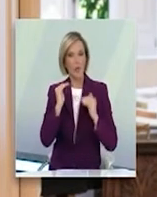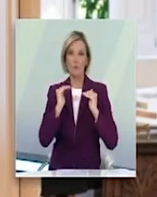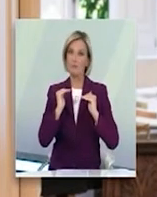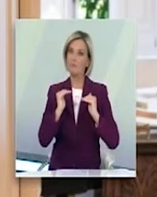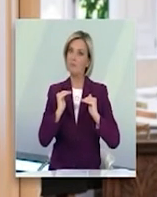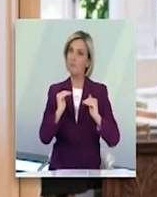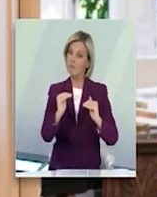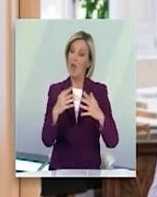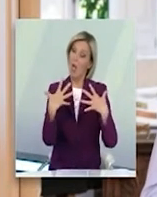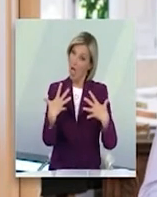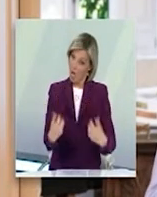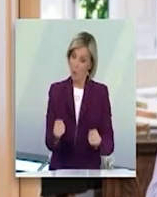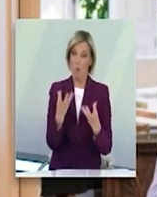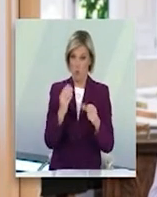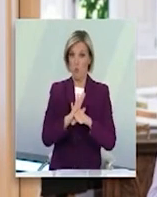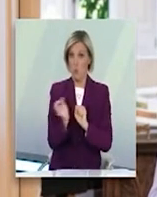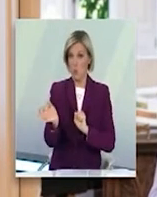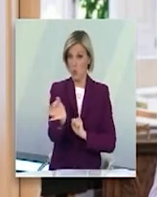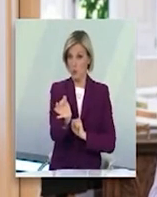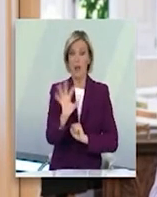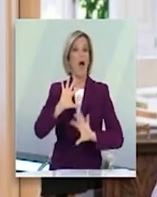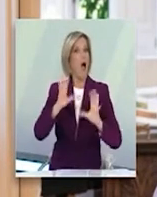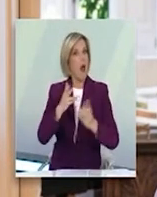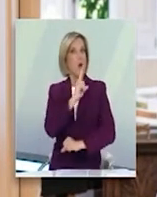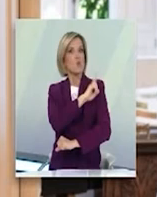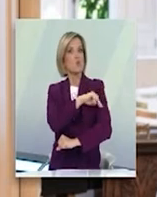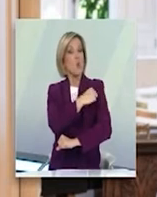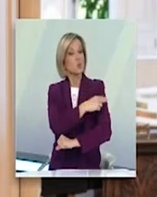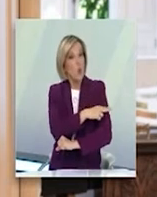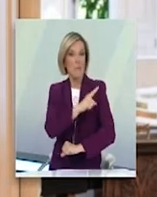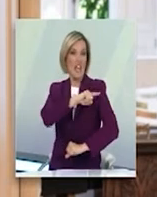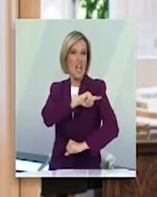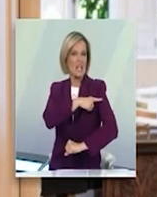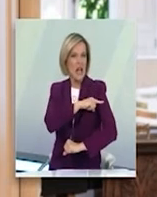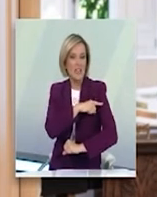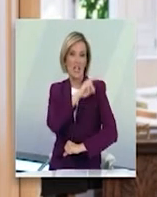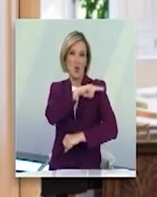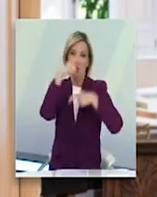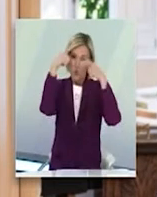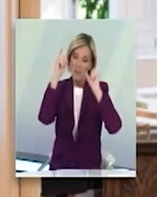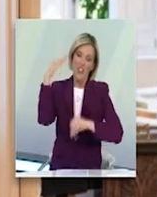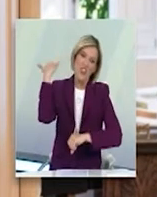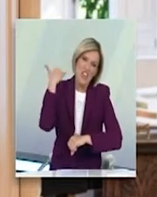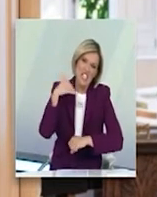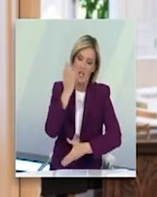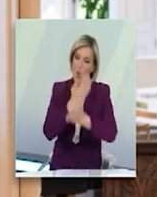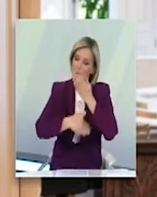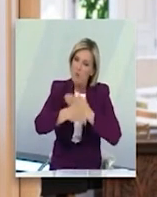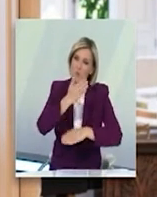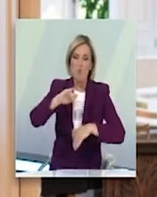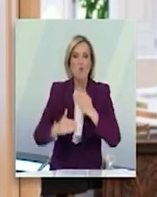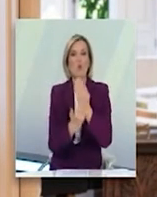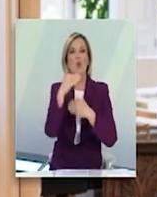επίπεδα κρουσμάτων. Το σύστημα υγείας, χάρη στην αυτοθυσία των γιατρών και των νοσηλευτών μας, ανταποκρίνεται στην